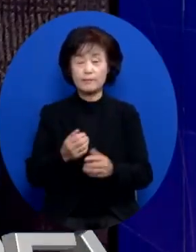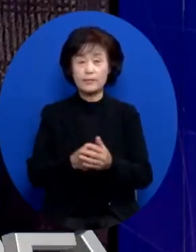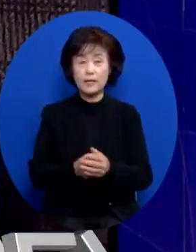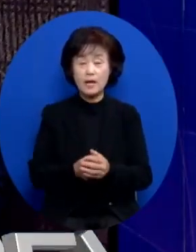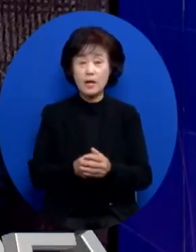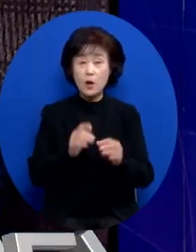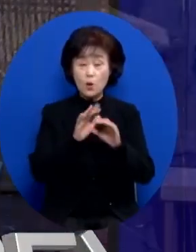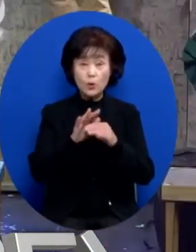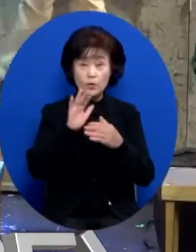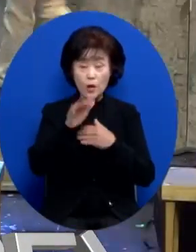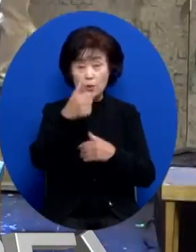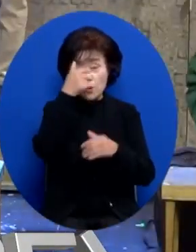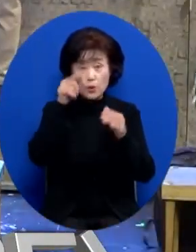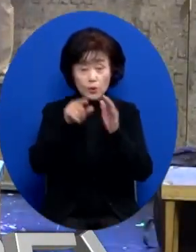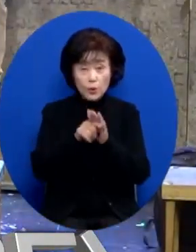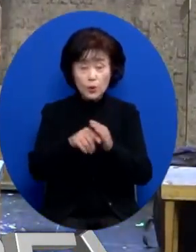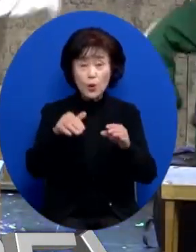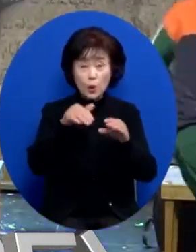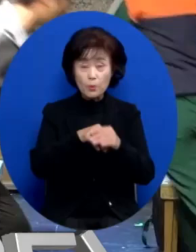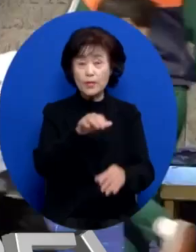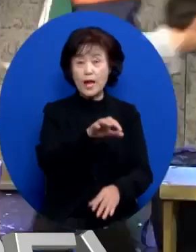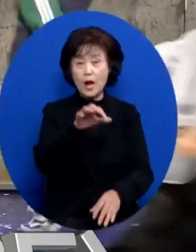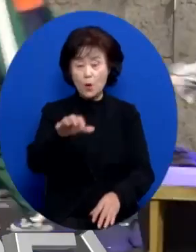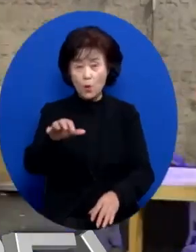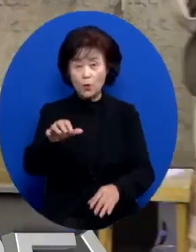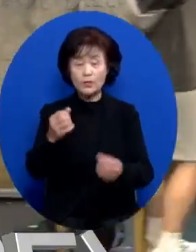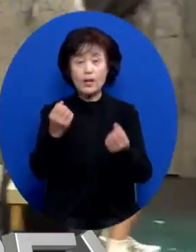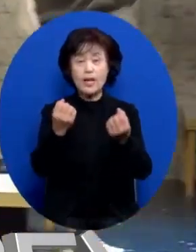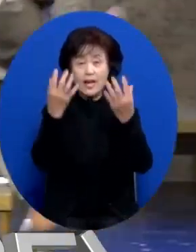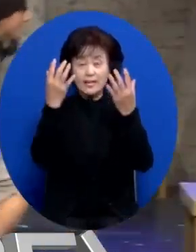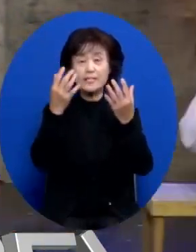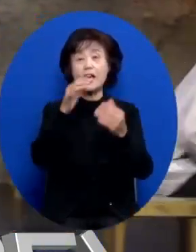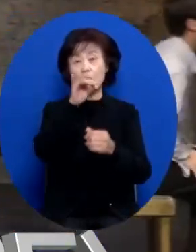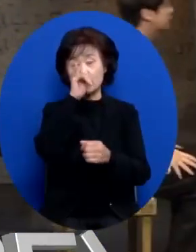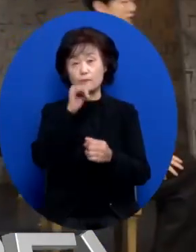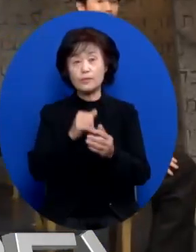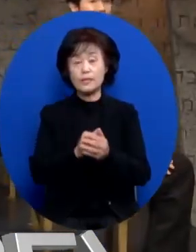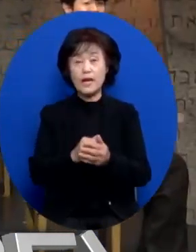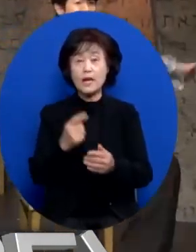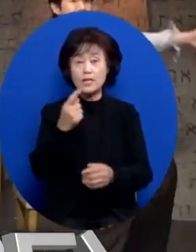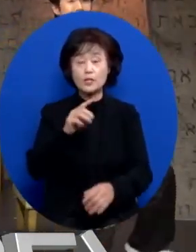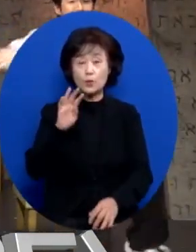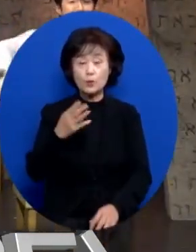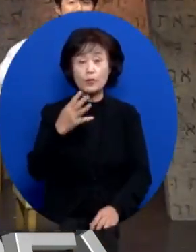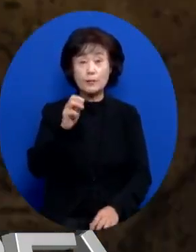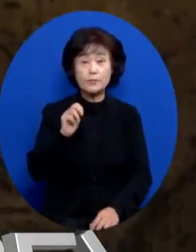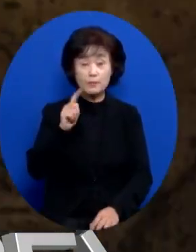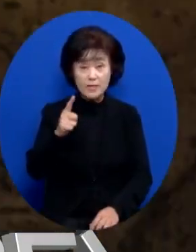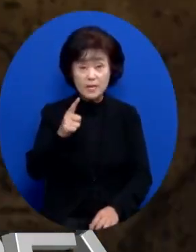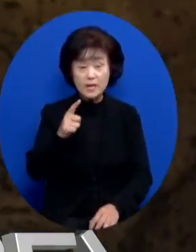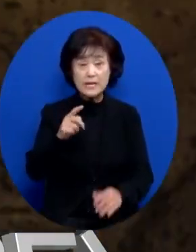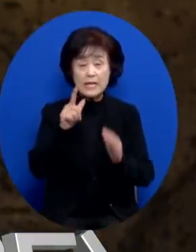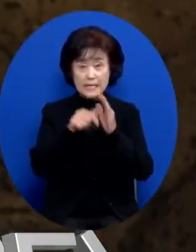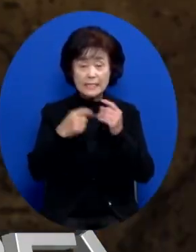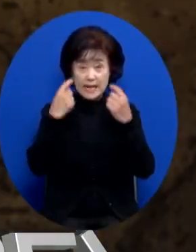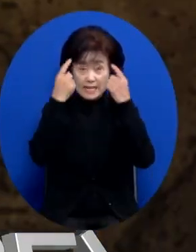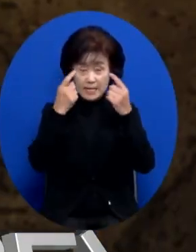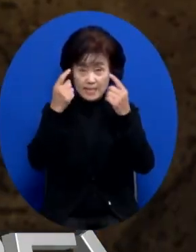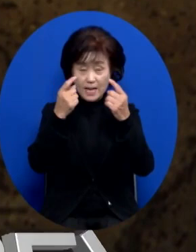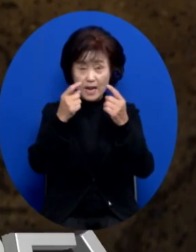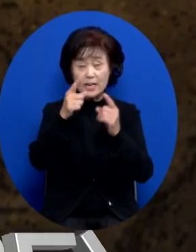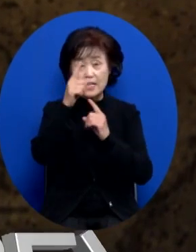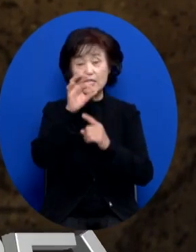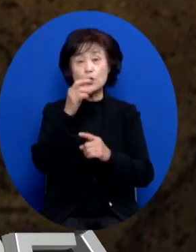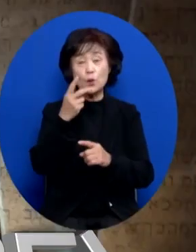엔데믹으로 기독교 문화계가 활발한 행보를 보이고 있습니다. 1931년으로 타임슬립해 이용도 목사를 만나는 기독창작